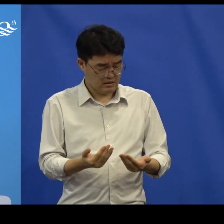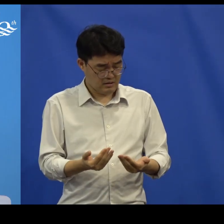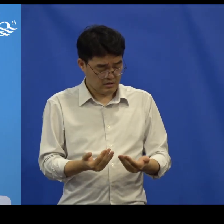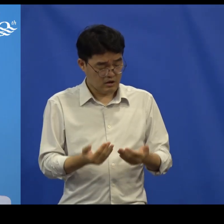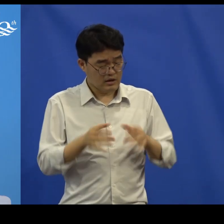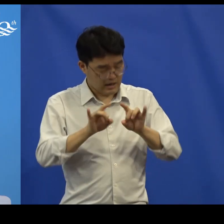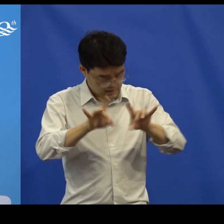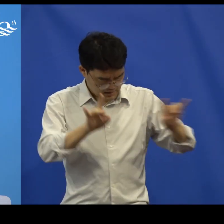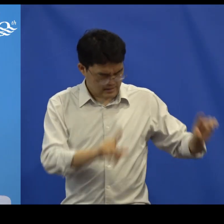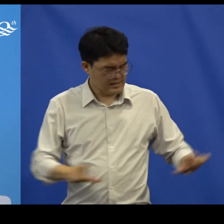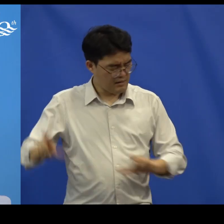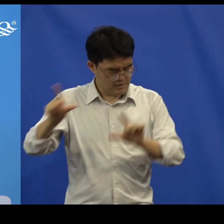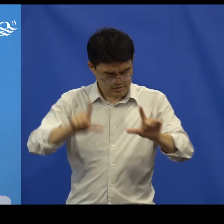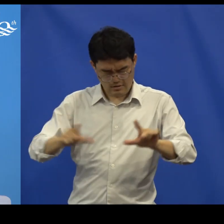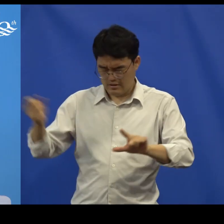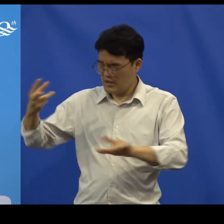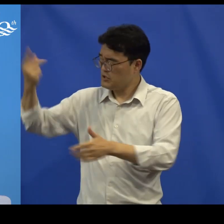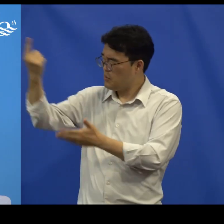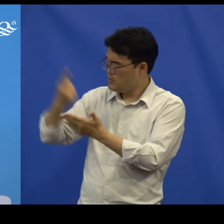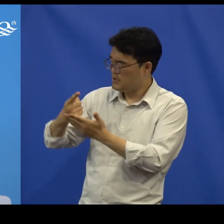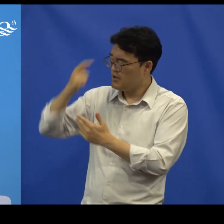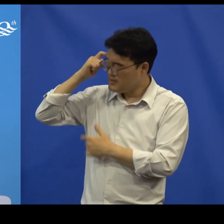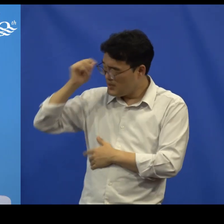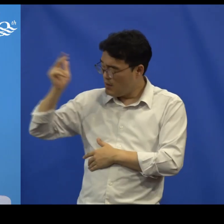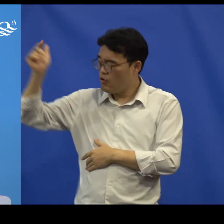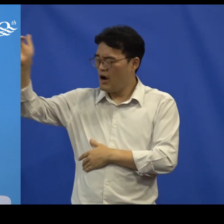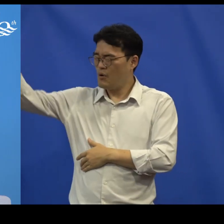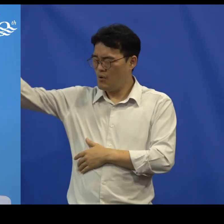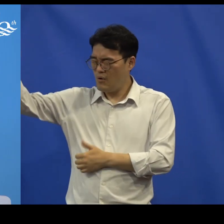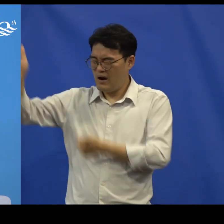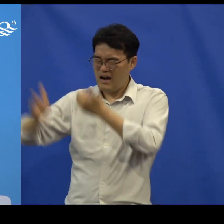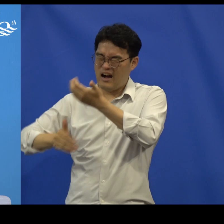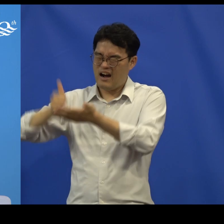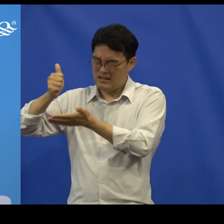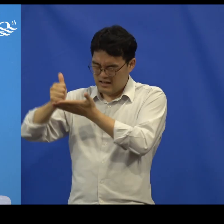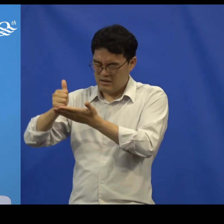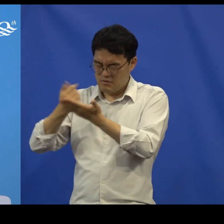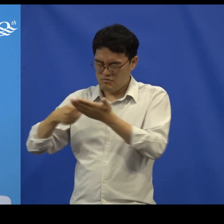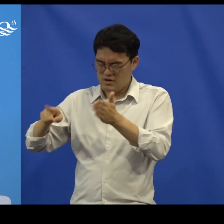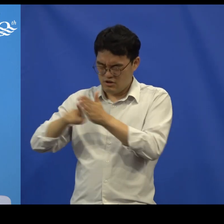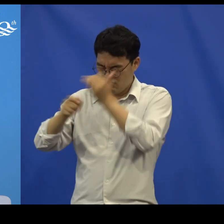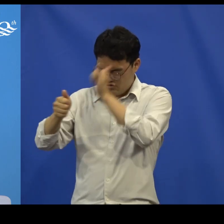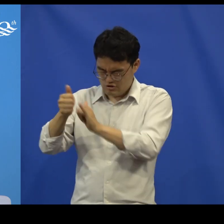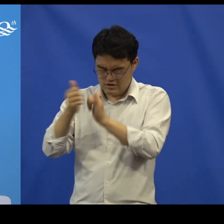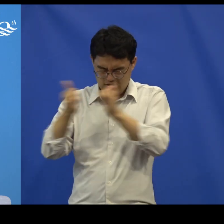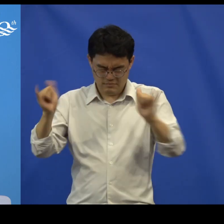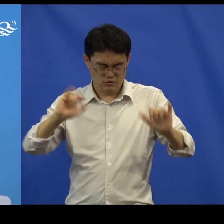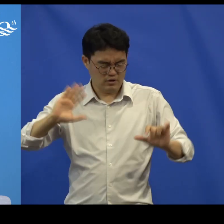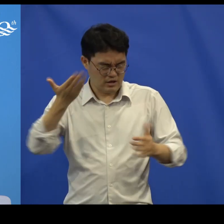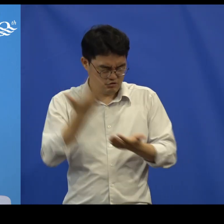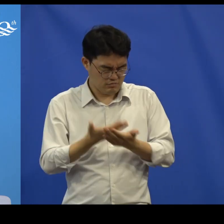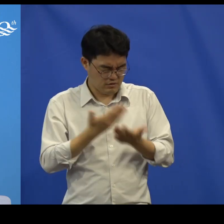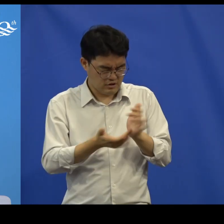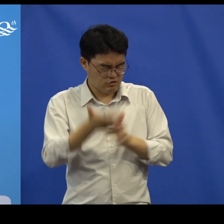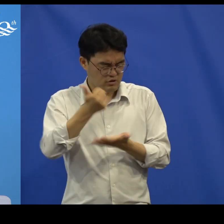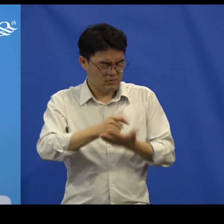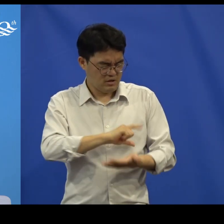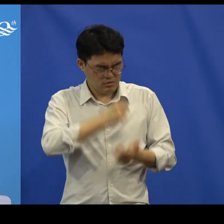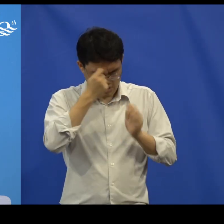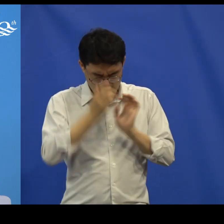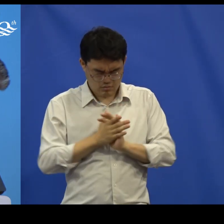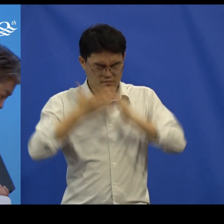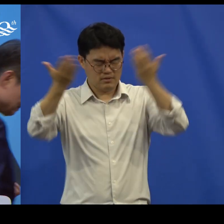사모하며 충성되인 하나님의 사람들로 살아가게 하여 주시옵소서. 예수님의 이름으로 기도하옵나이다. 아멘.